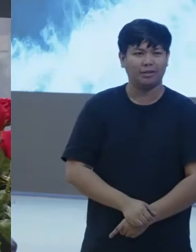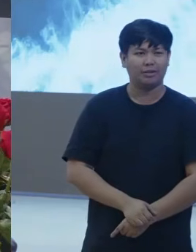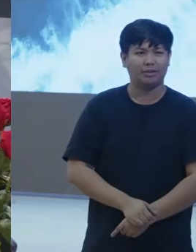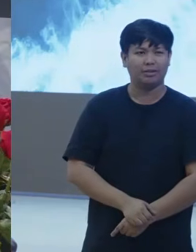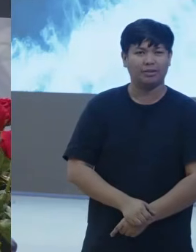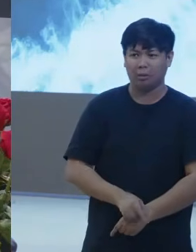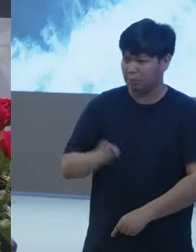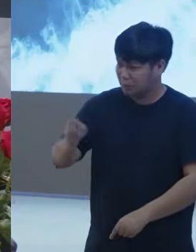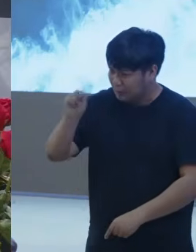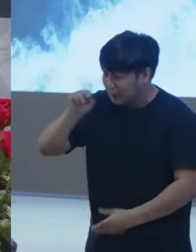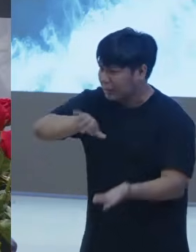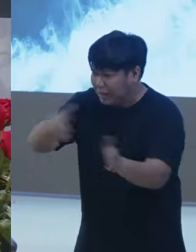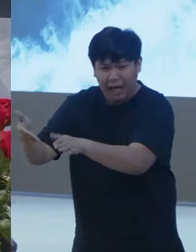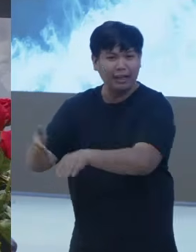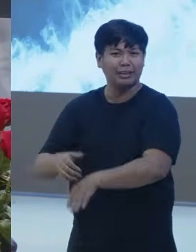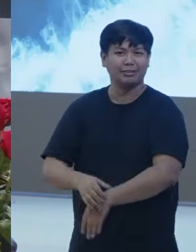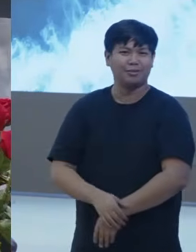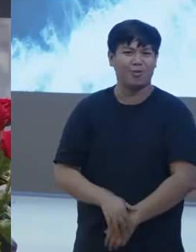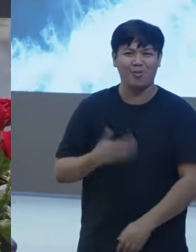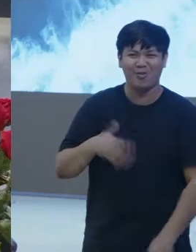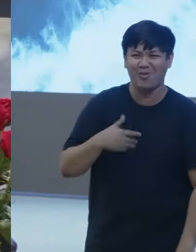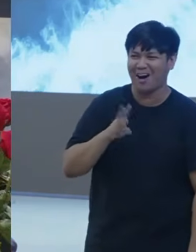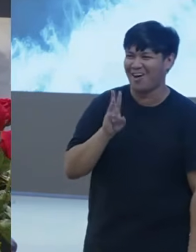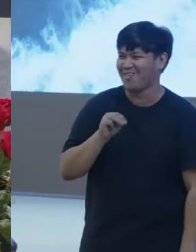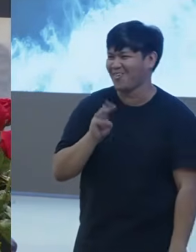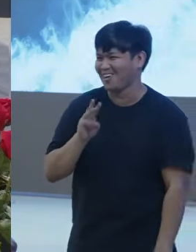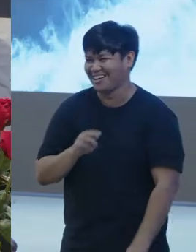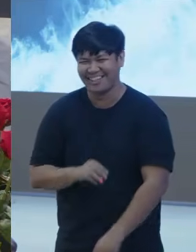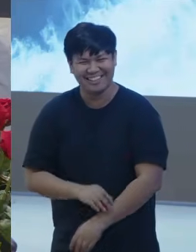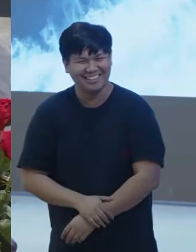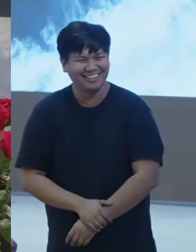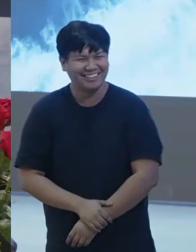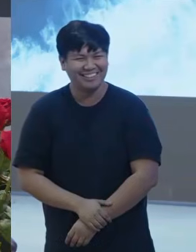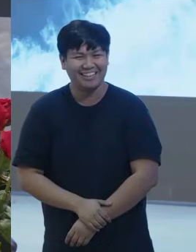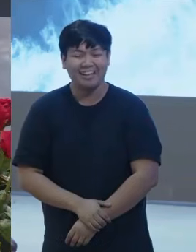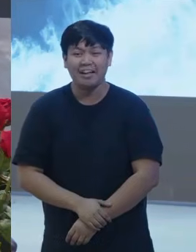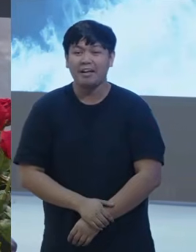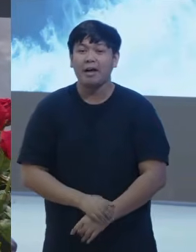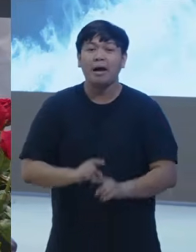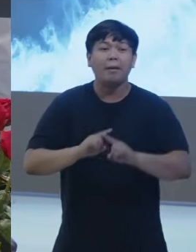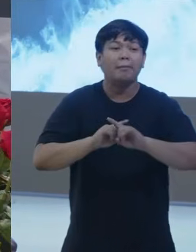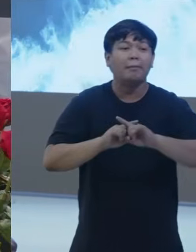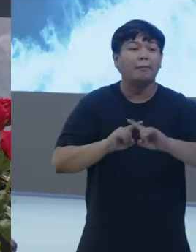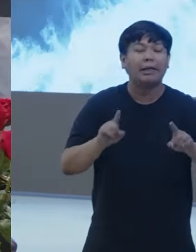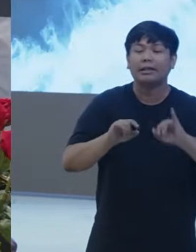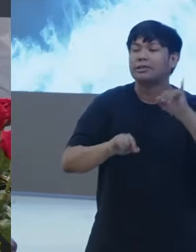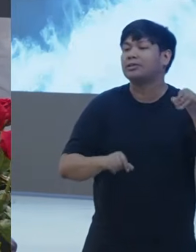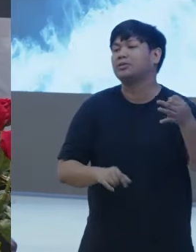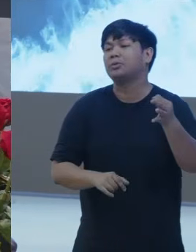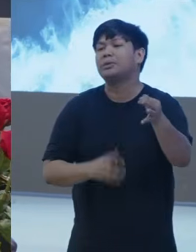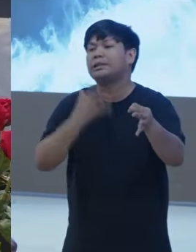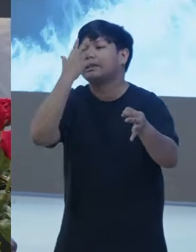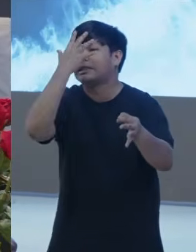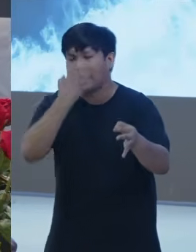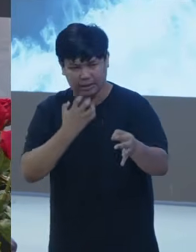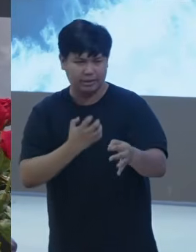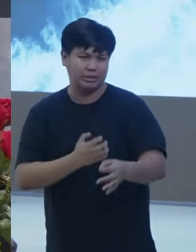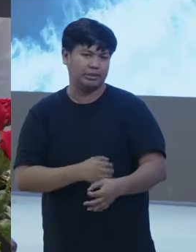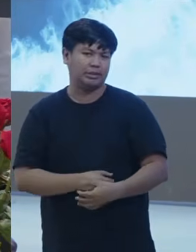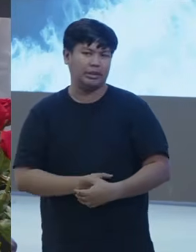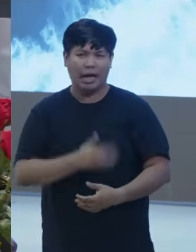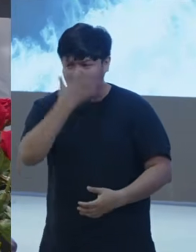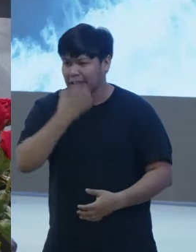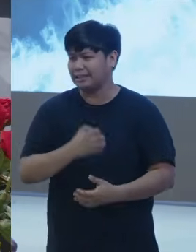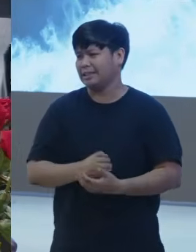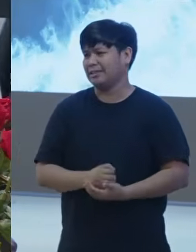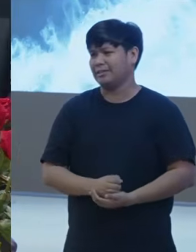ang nangyari. Tingnan natin, una sa lahat, verse 1, ang galit ni Jonah sa pagpapatawad ng Diyos.